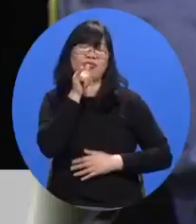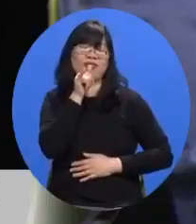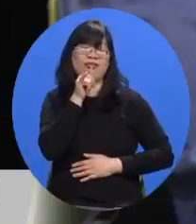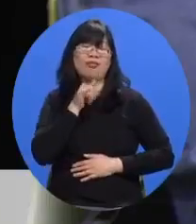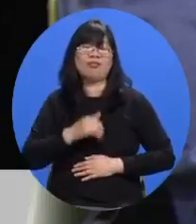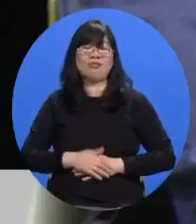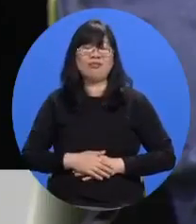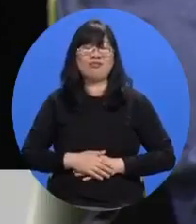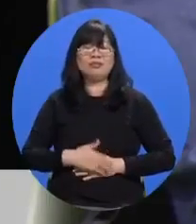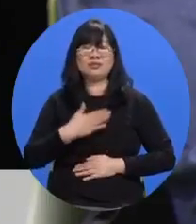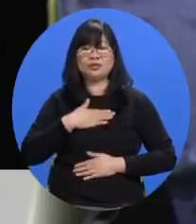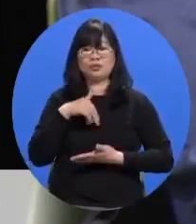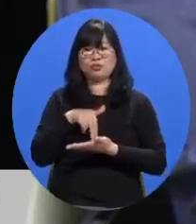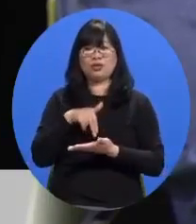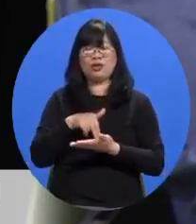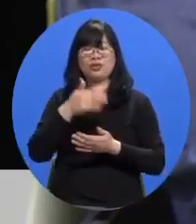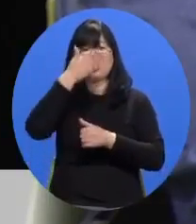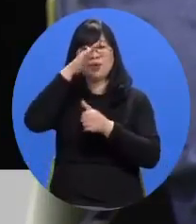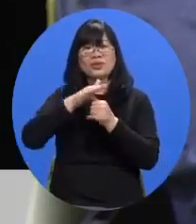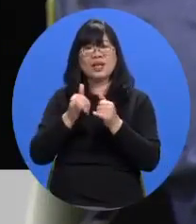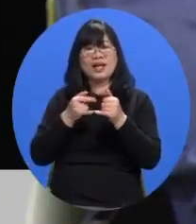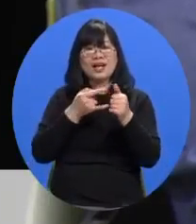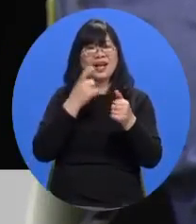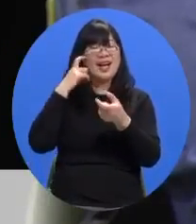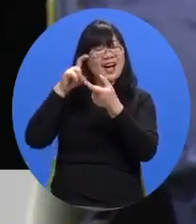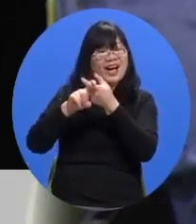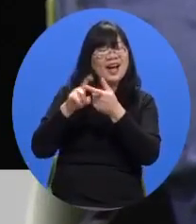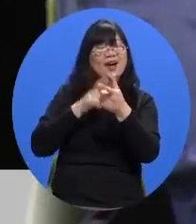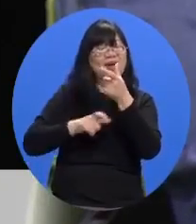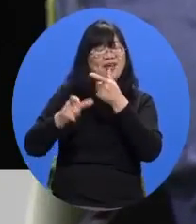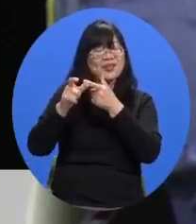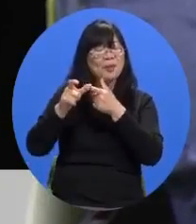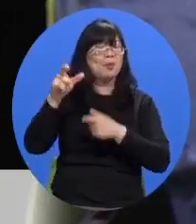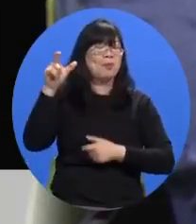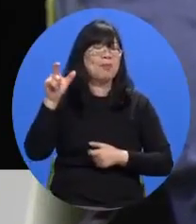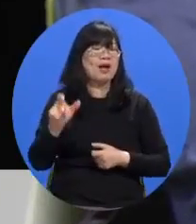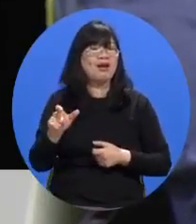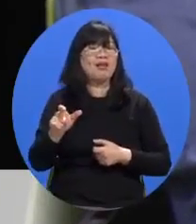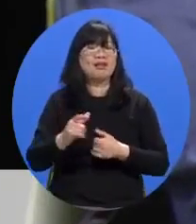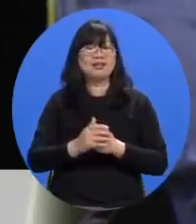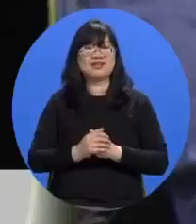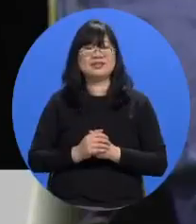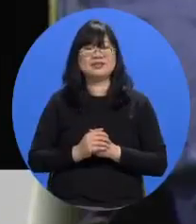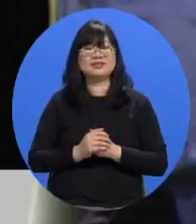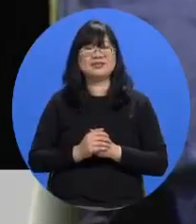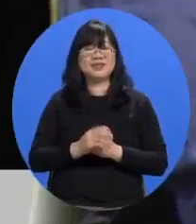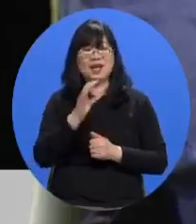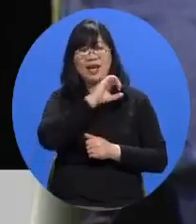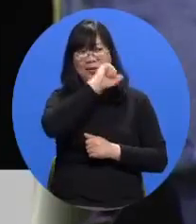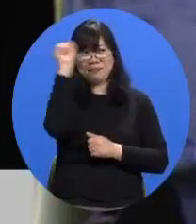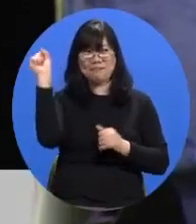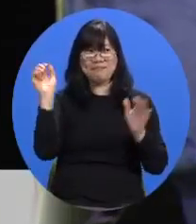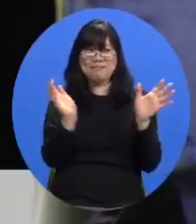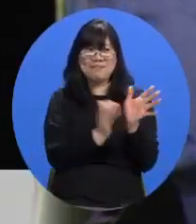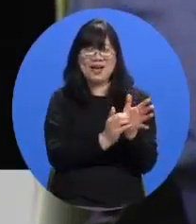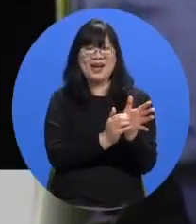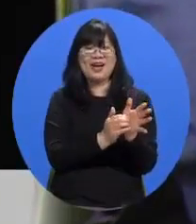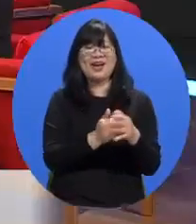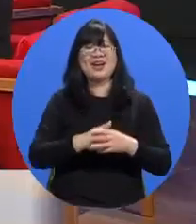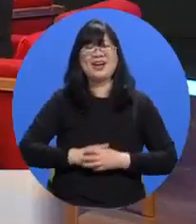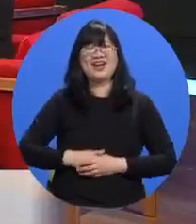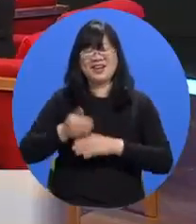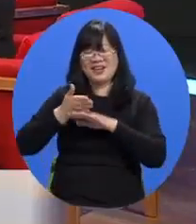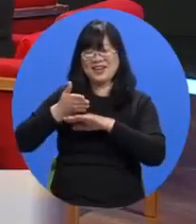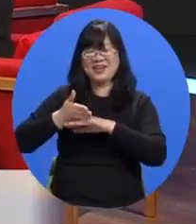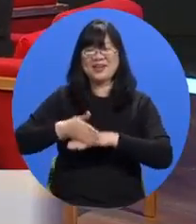점이 있지만 저에게는 청소년에 대한 관심이 조금 더 컸던 네. 것 같습니다. 네, 합격했습니다. 네, 감사합니다.